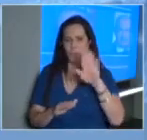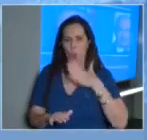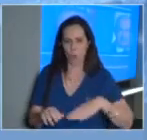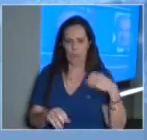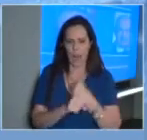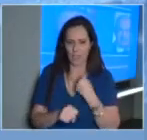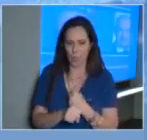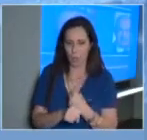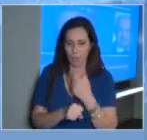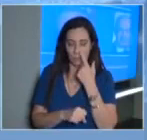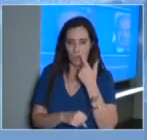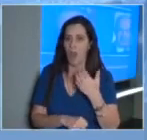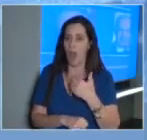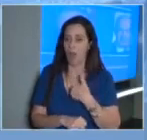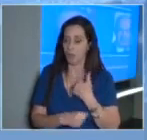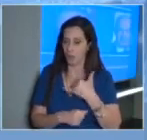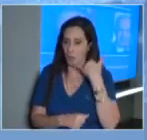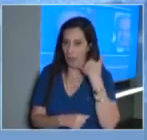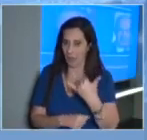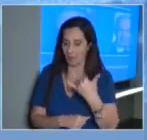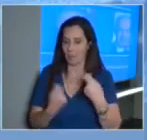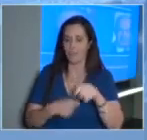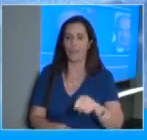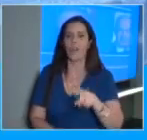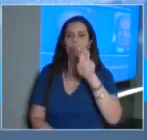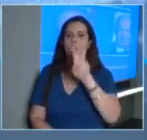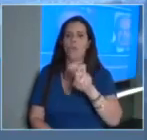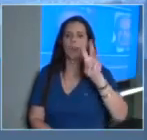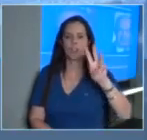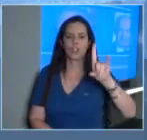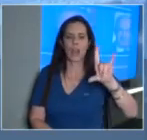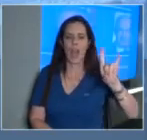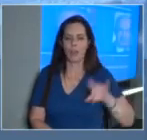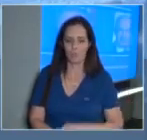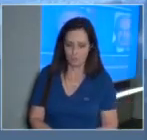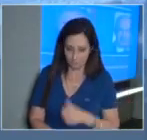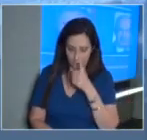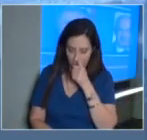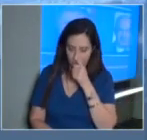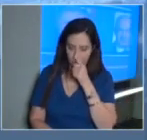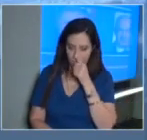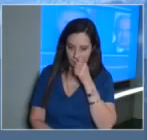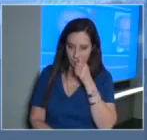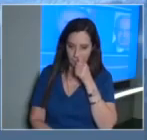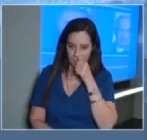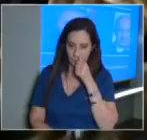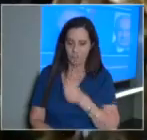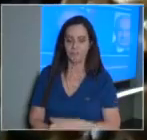הממשלה נתניהו להעביר. אנחנו מצרפים על קו הטלפון את חבר הכנסת מכחול לבן, אופיר שלח. שלום חבר הכנסת